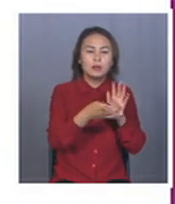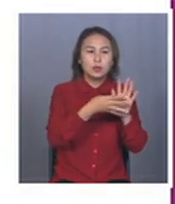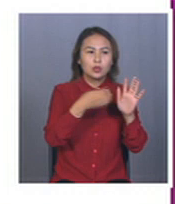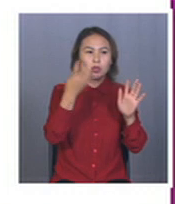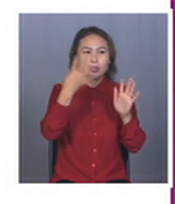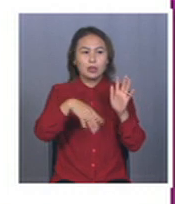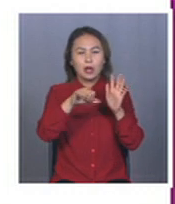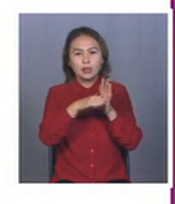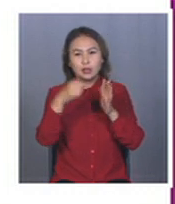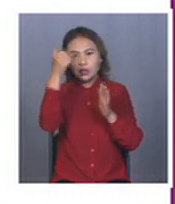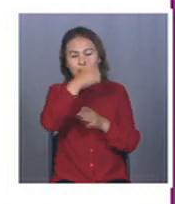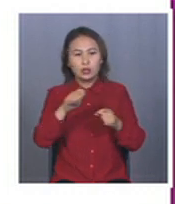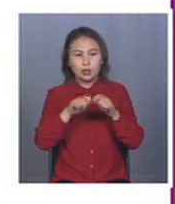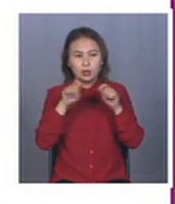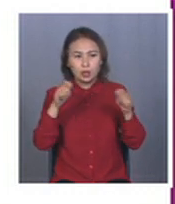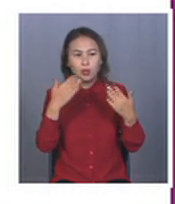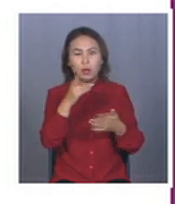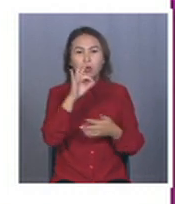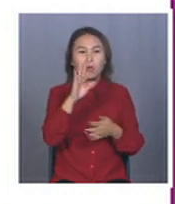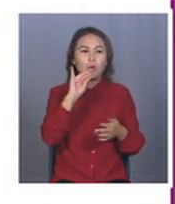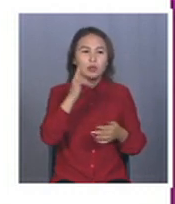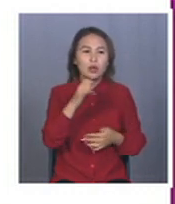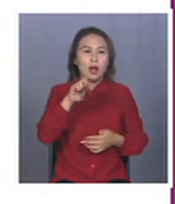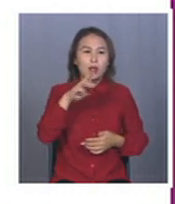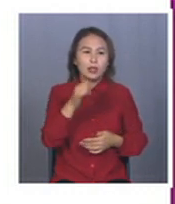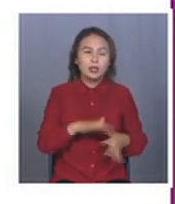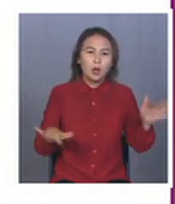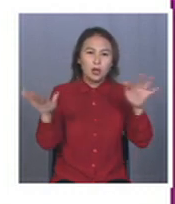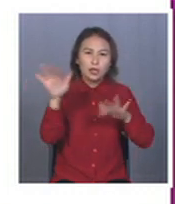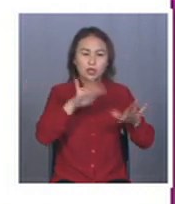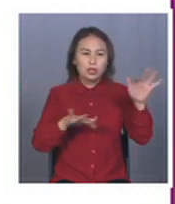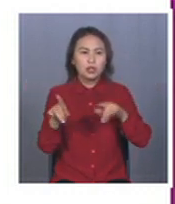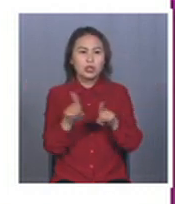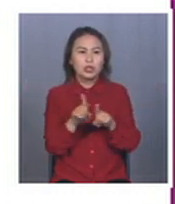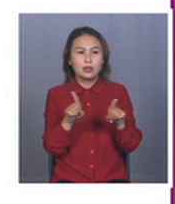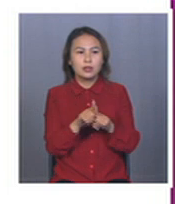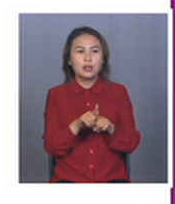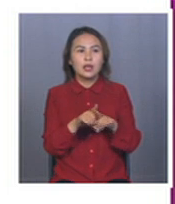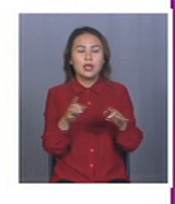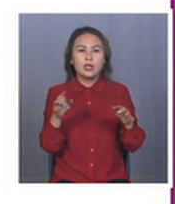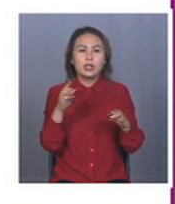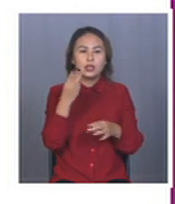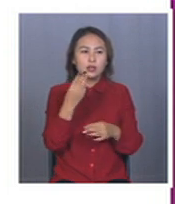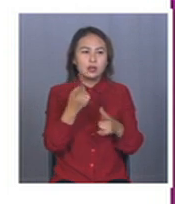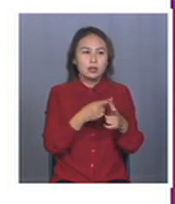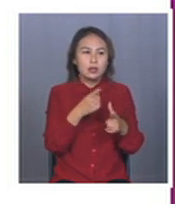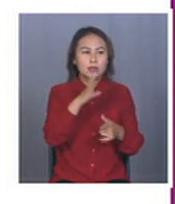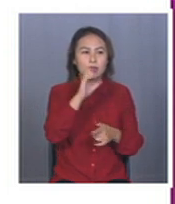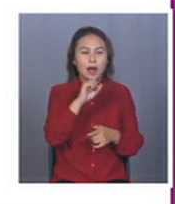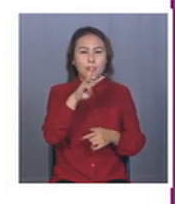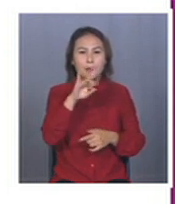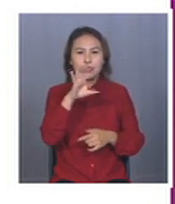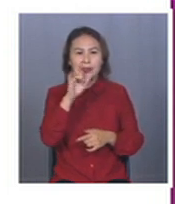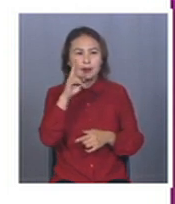1946 жылы құрылған. Ол қорық оңтүстік Алтай тауларының шыршалы, самырсынды бал